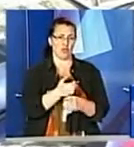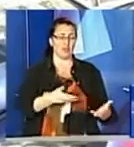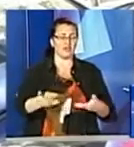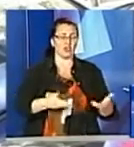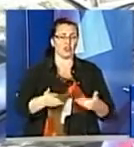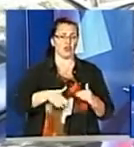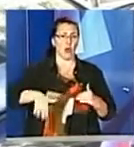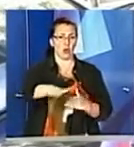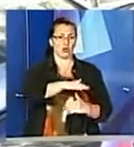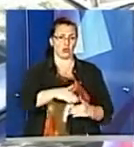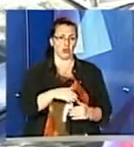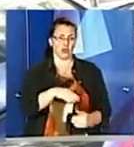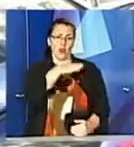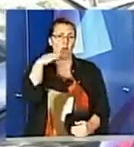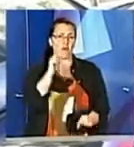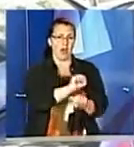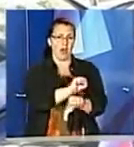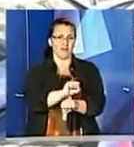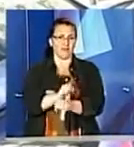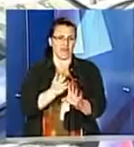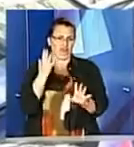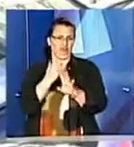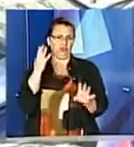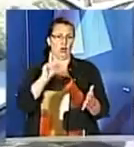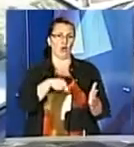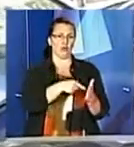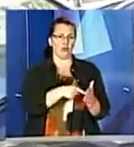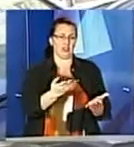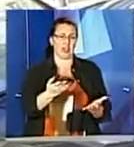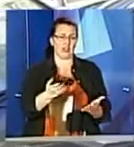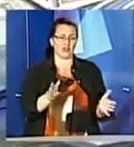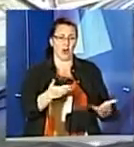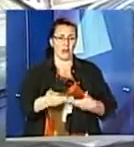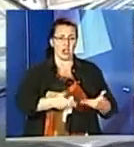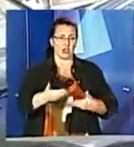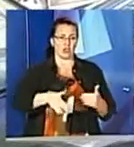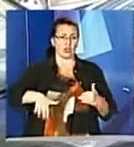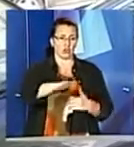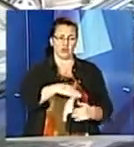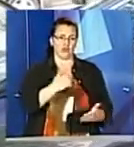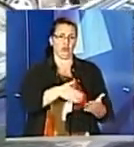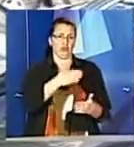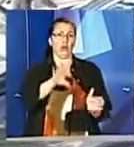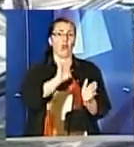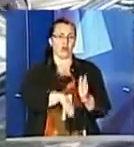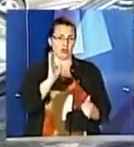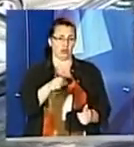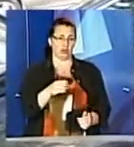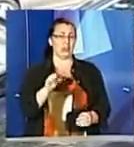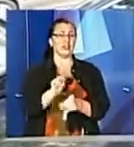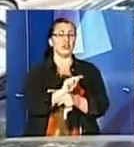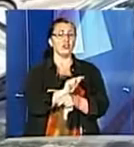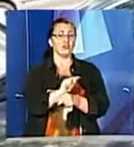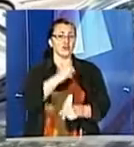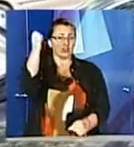корки кругом по місту, а якщо зробити пішохідну зону, то взагалі не проїзду не буде ніякого. Треба відрегулювати світлофори, щоб вони добре працювали, бо тому що цей світлофор, він